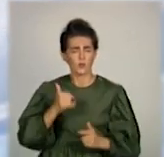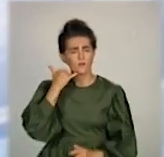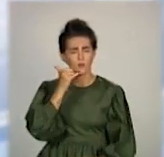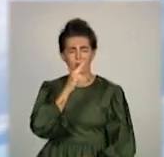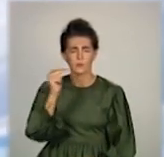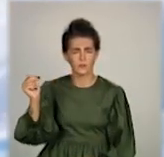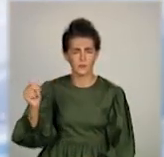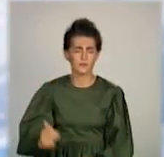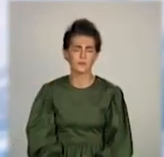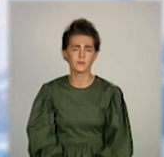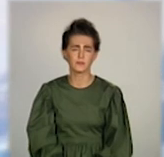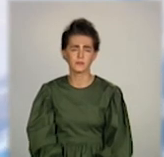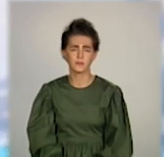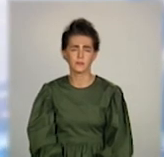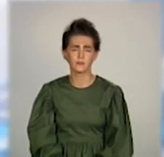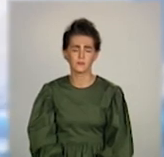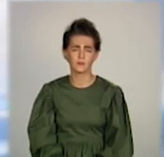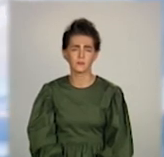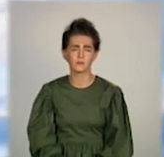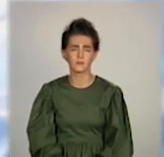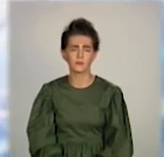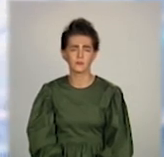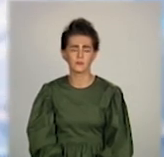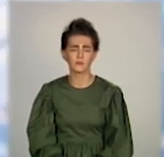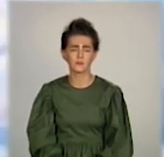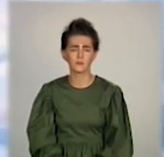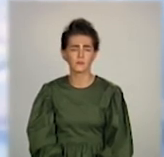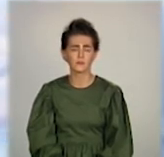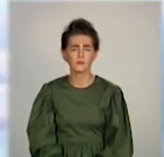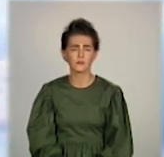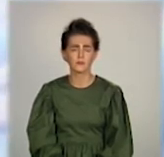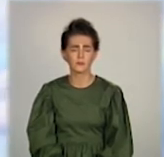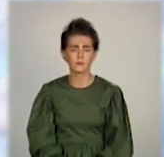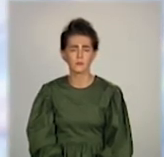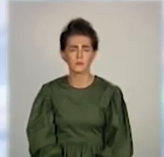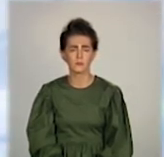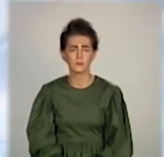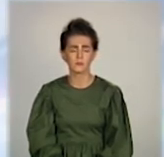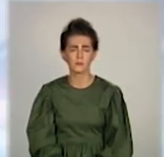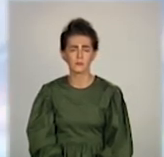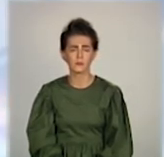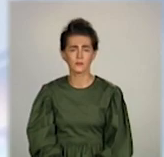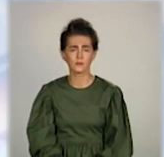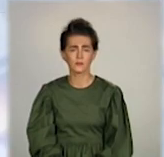звертайтеся до нас за номером гарячої лінії 0800 606 909.